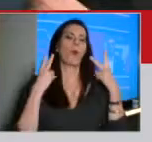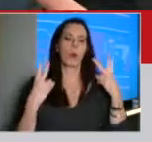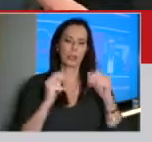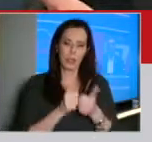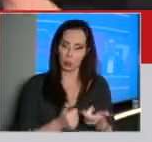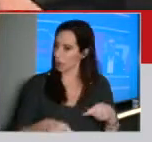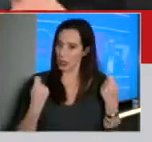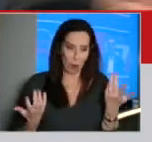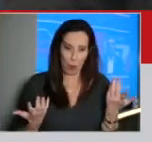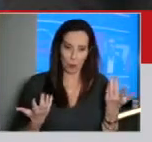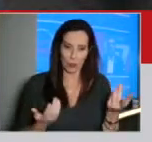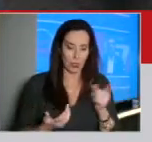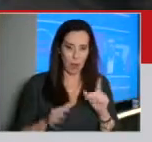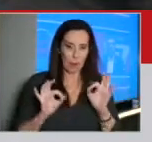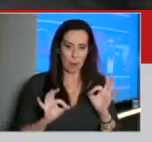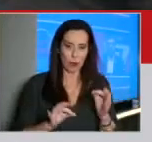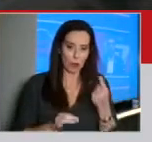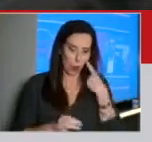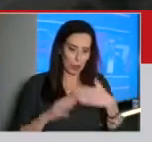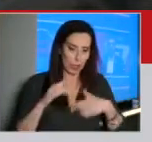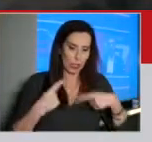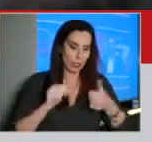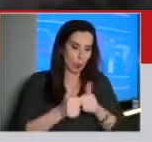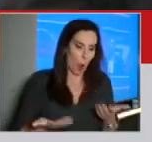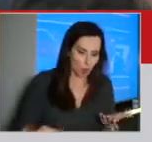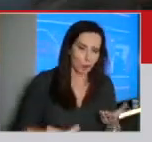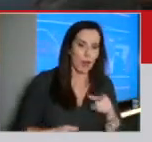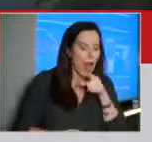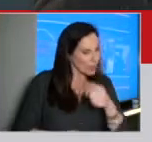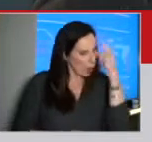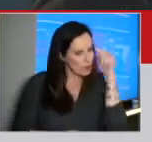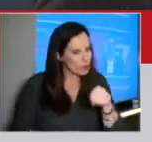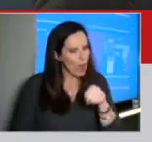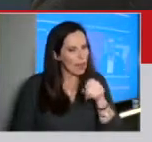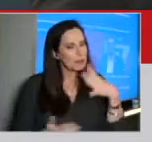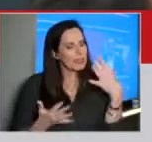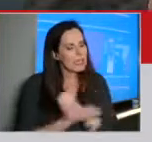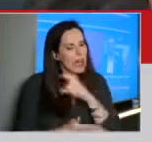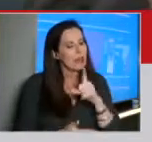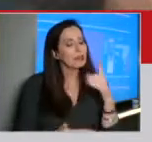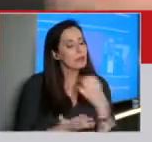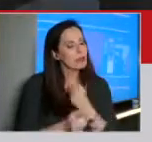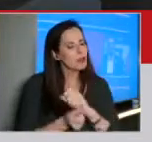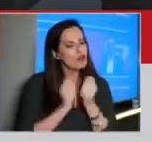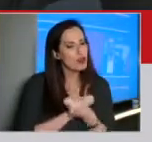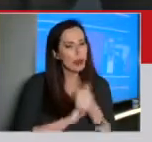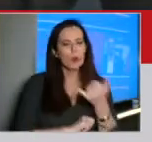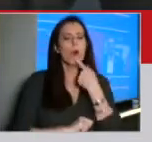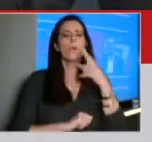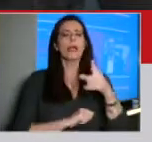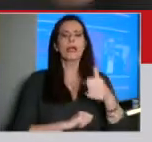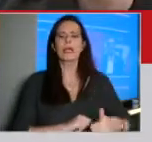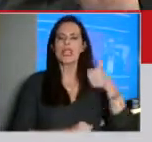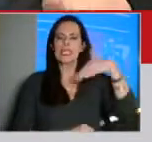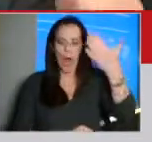הספורט כתרבות. היא לא ממש סופרת את תחום הספורט כתרבות. אתה חושב שאתם הצלחתם להוביל שינוי בעניין הזה? אתה כל הזמן מזכיר את השר